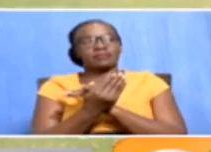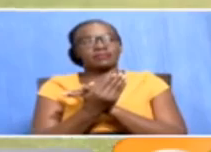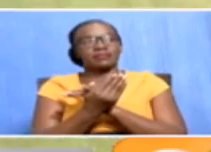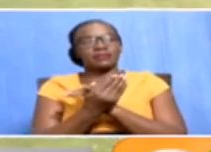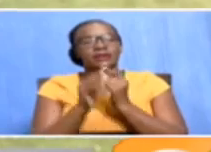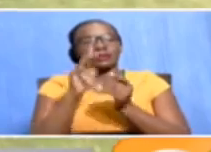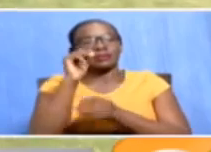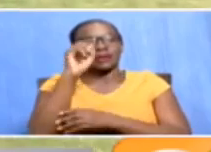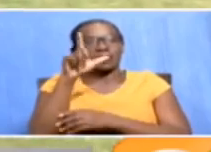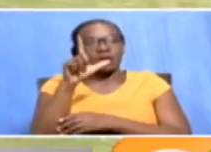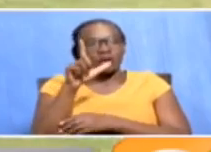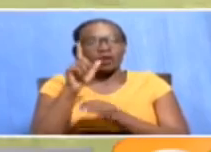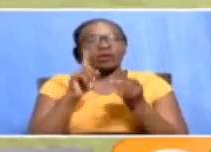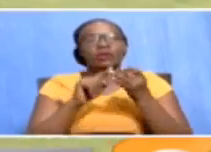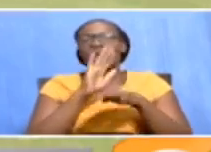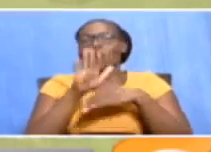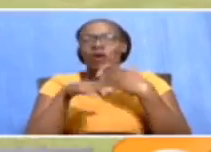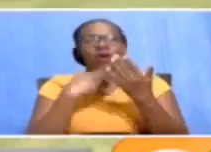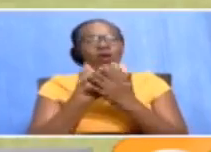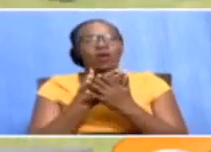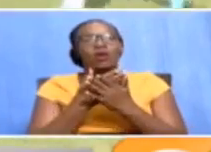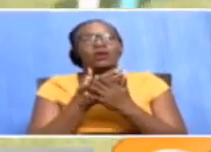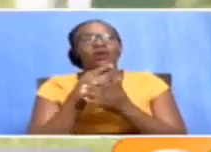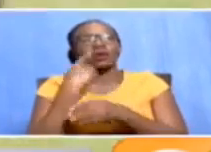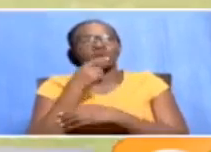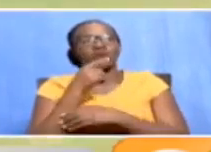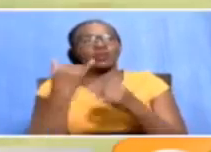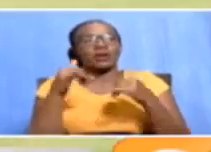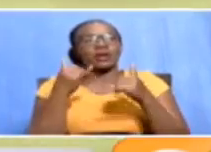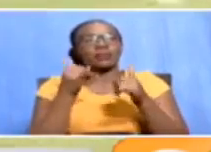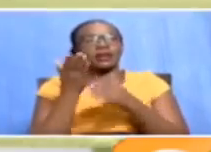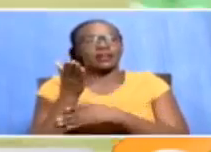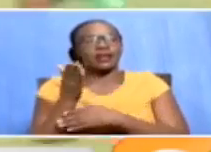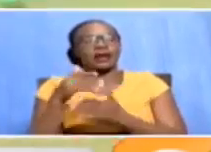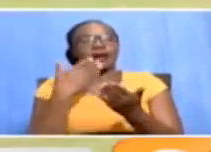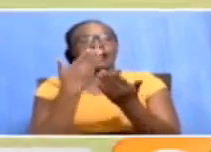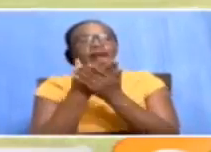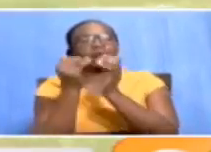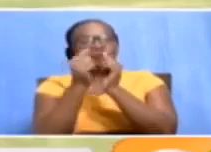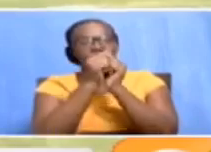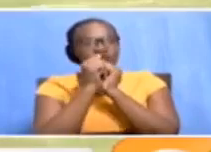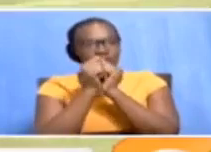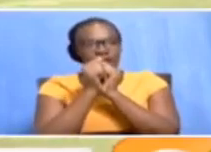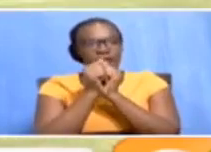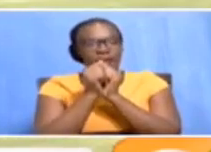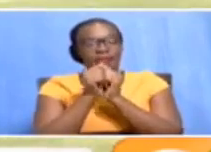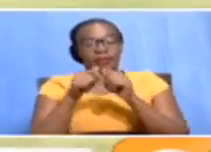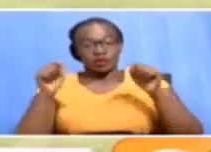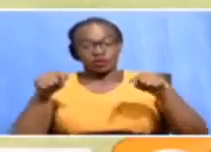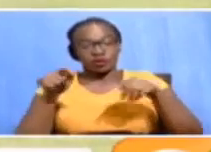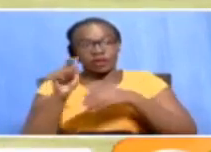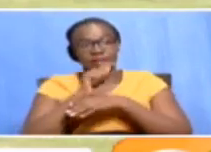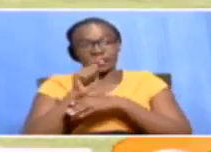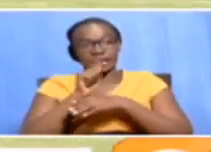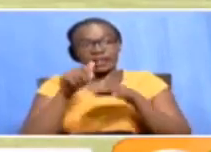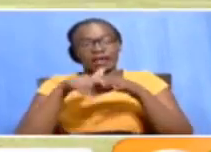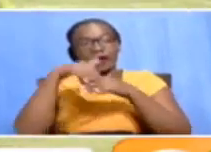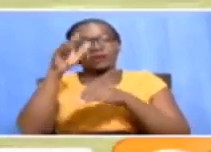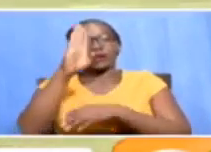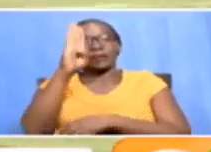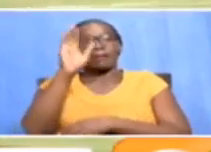Michael Olunga pamoja na wachezaji wote wanaosakata soka ugenini waliwasili kwa pamoja. Mazoezi ya leo yalifanyika nje ya uwanja wa